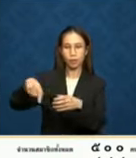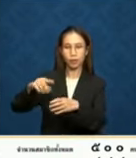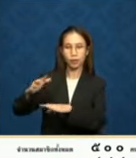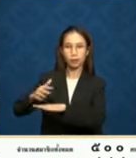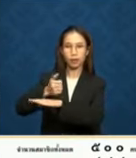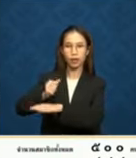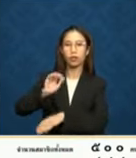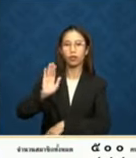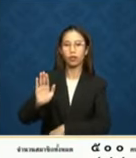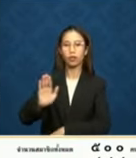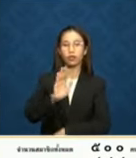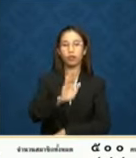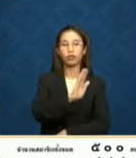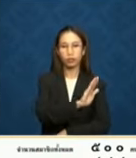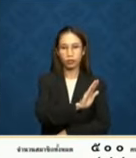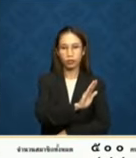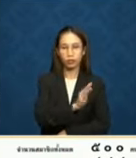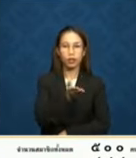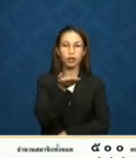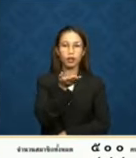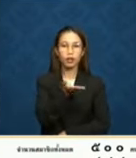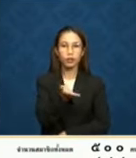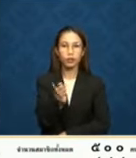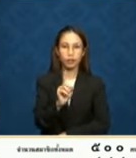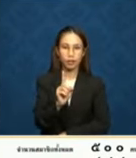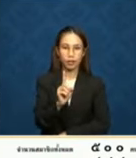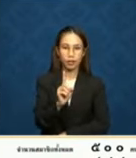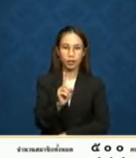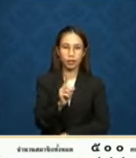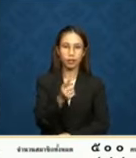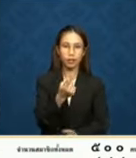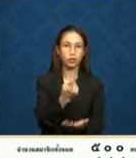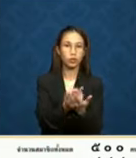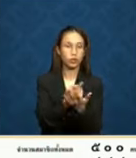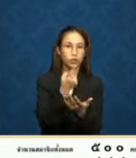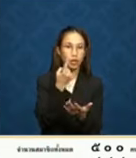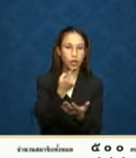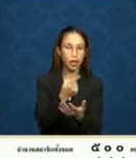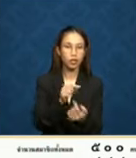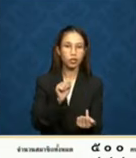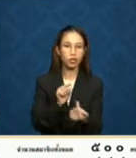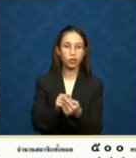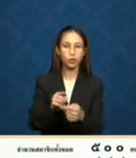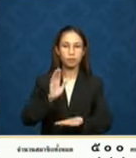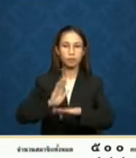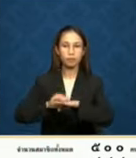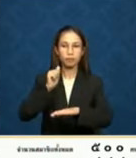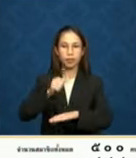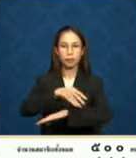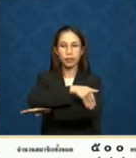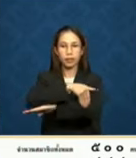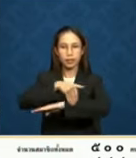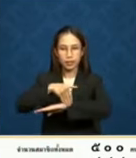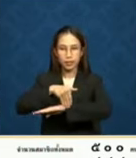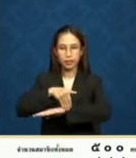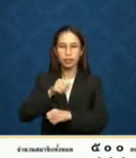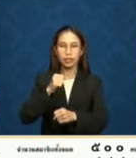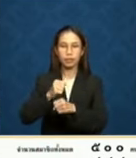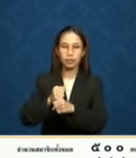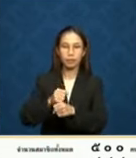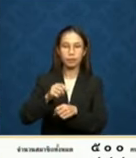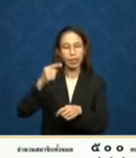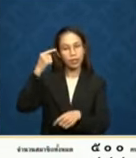ว่าช่วยขอฝรมกรูนานะครับ ทรงนัเสรจศาต28 การเงินนักบัญชีย์หรอนักคิด